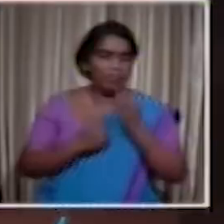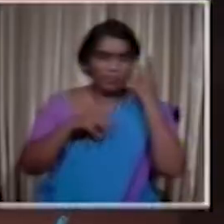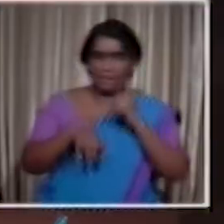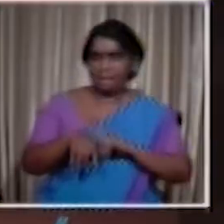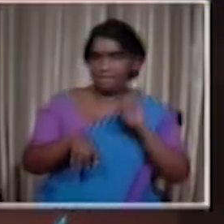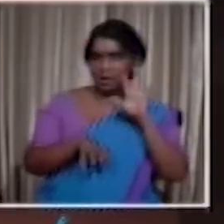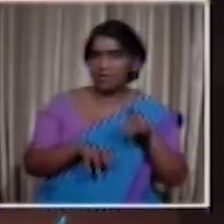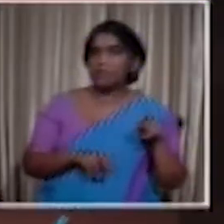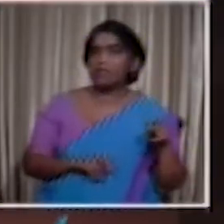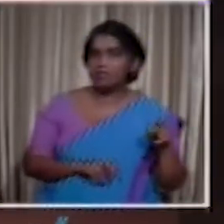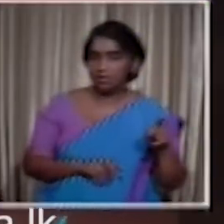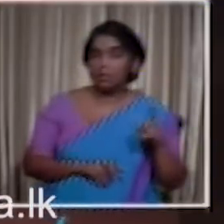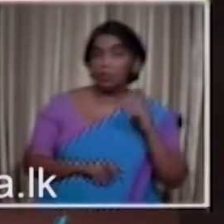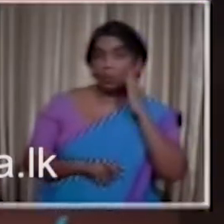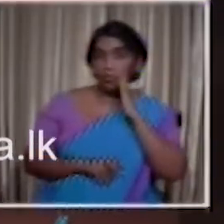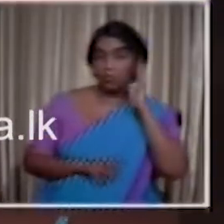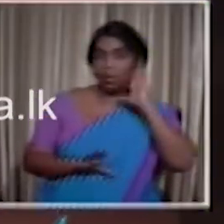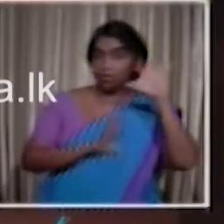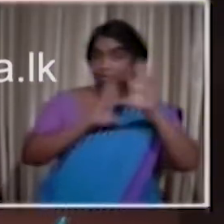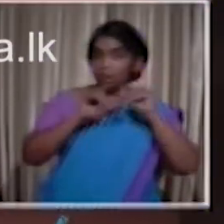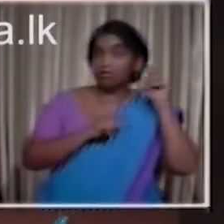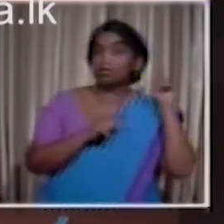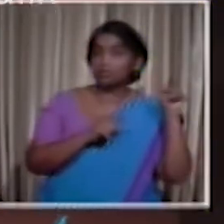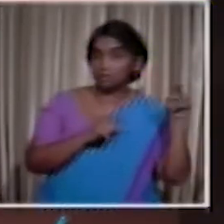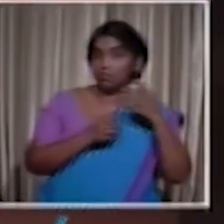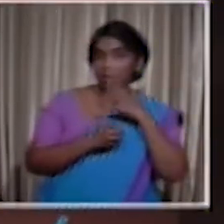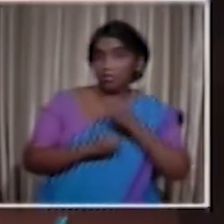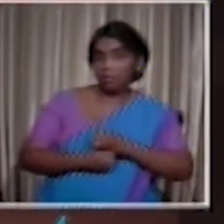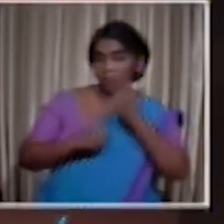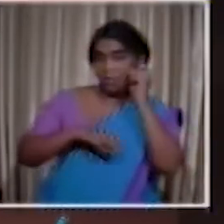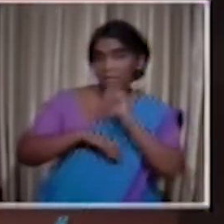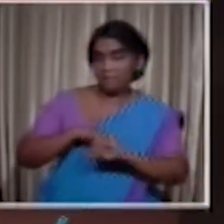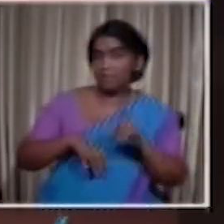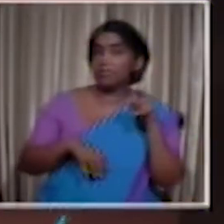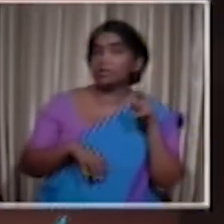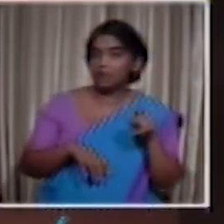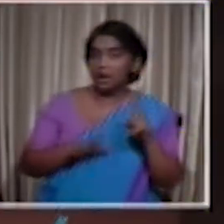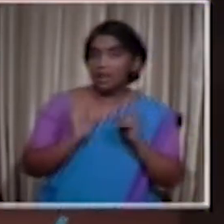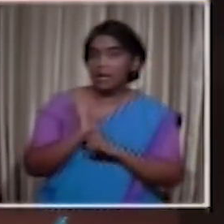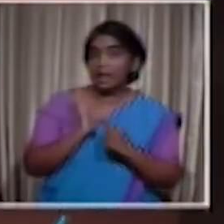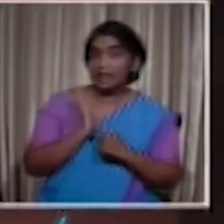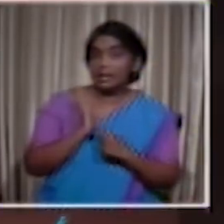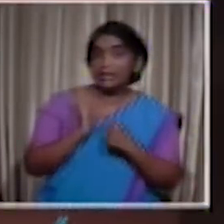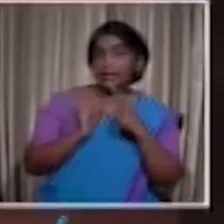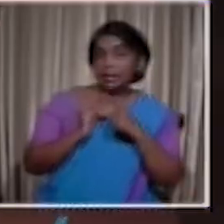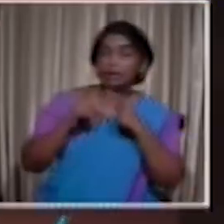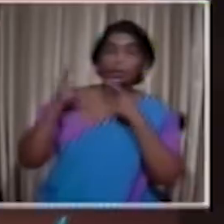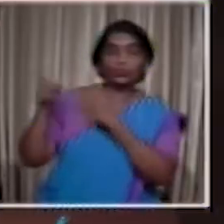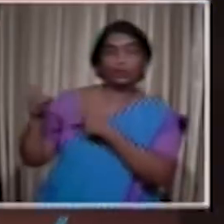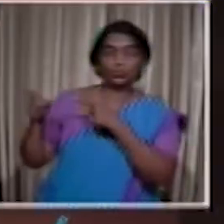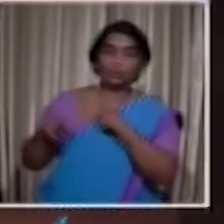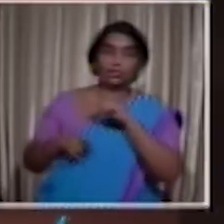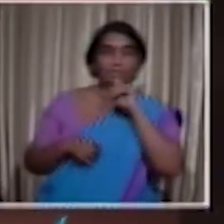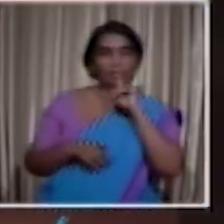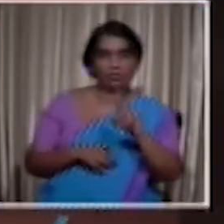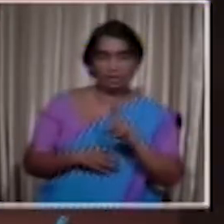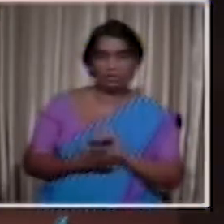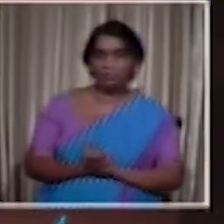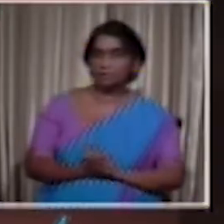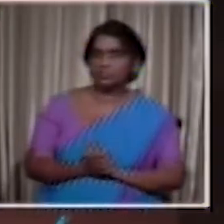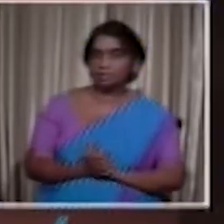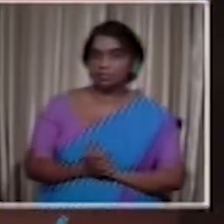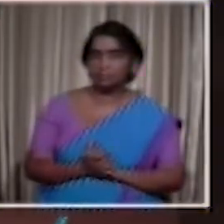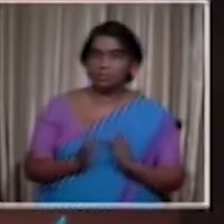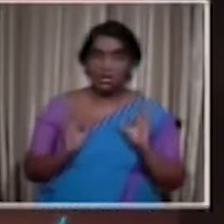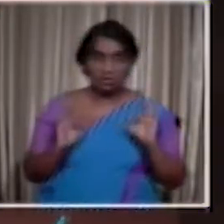අනතුරක් තිබෙනවා. විදේශීය රාජ්‍යත්තු සේවාවක් මේක පුපුරන සැලසුම් කරලා තිබෙනවා. එල්ටීටී සංවිධානය වෙත පැවරීමේ අරමුණි. මේක